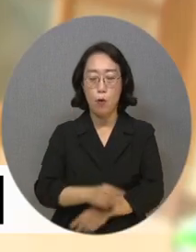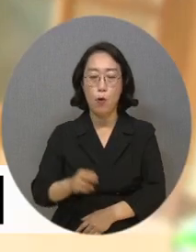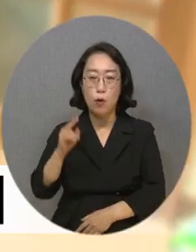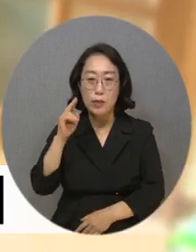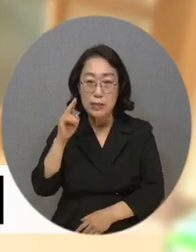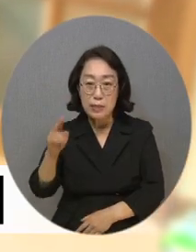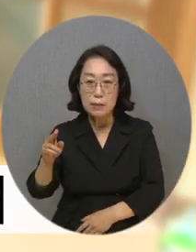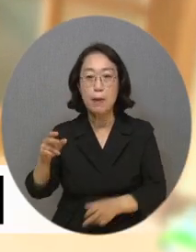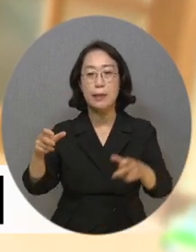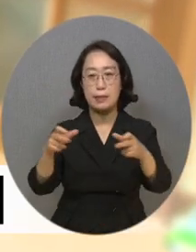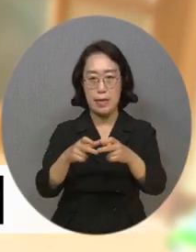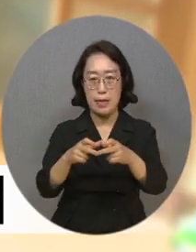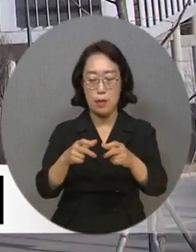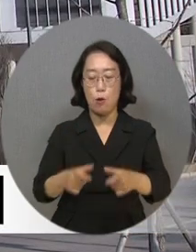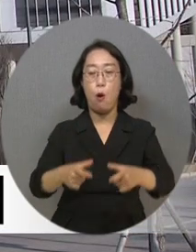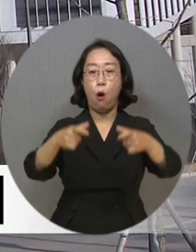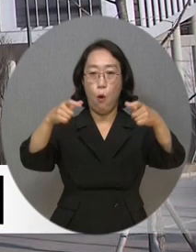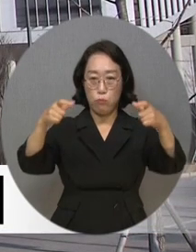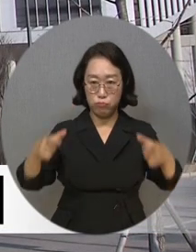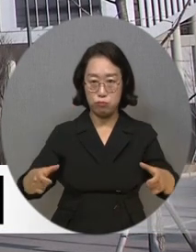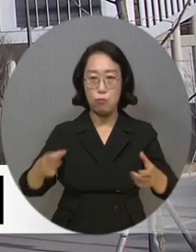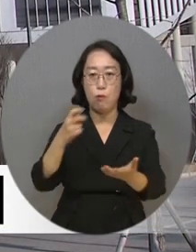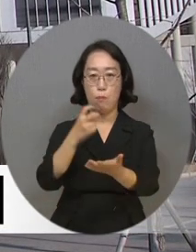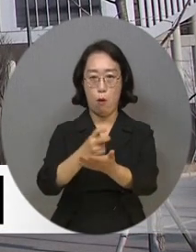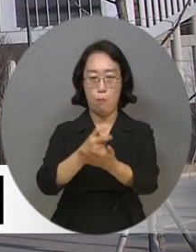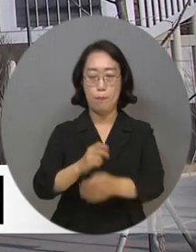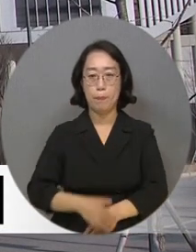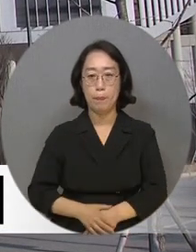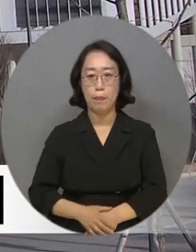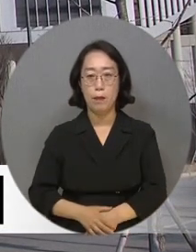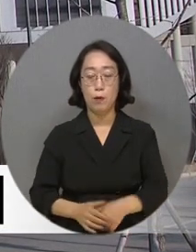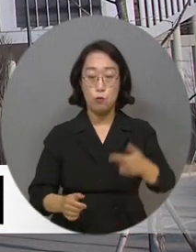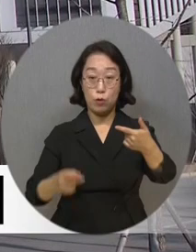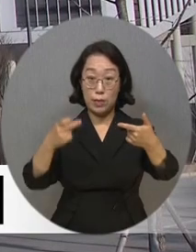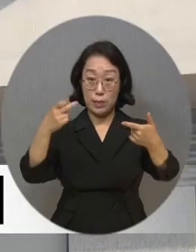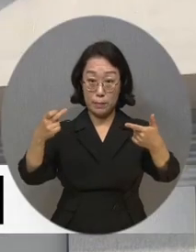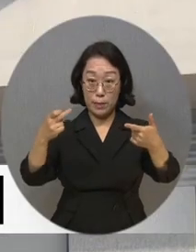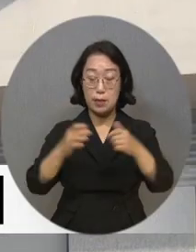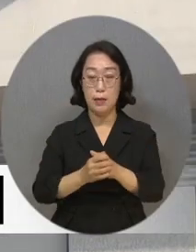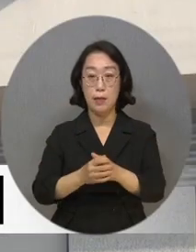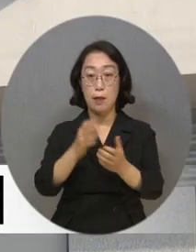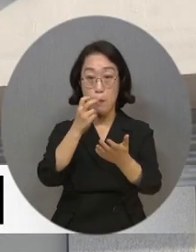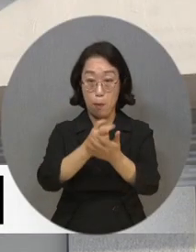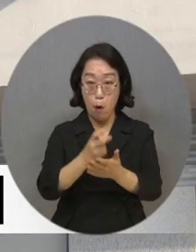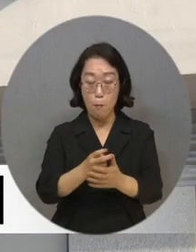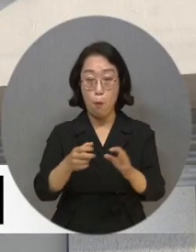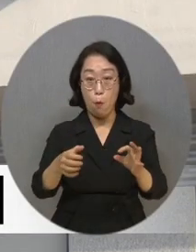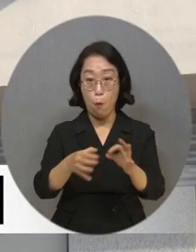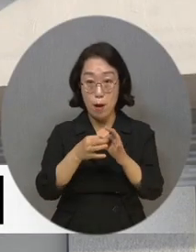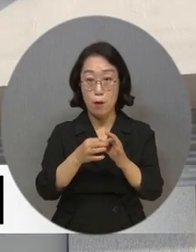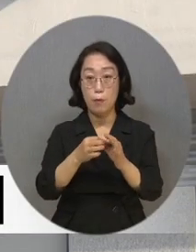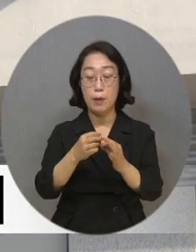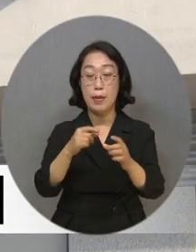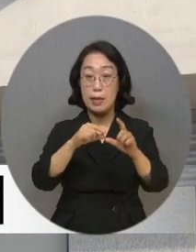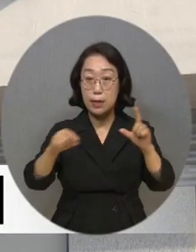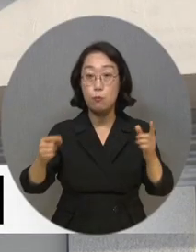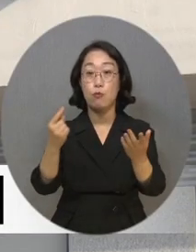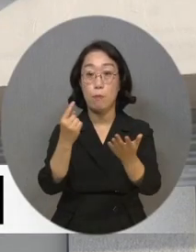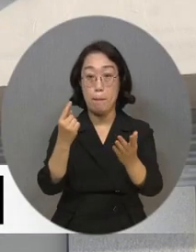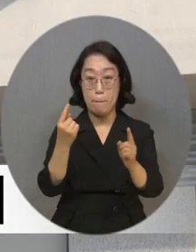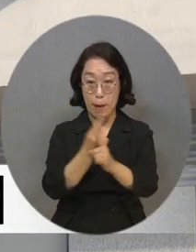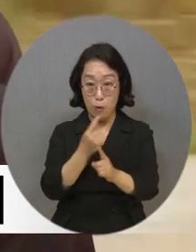심한 장애인까지 확대됩니다 보건복지부는 지난 12일 국민연금법 시행령 및 시행규칙 개정안을 입법